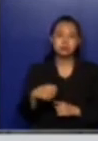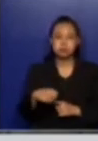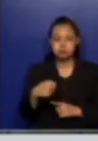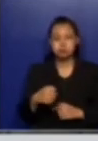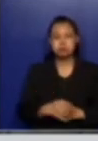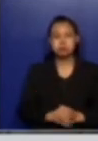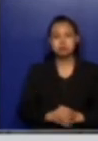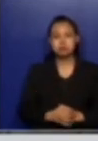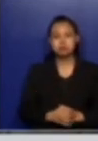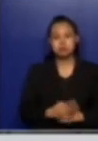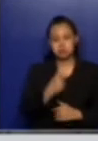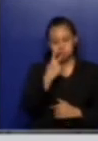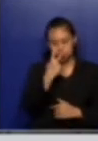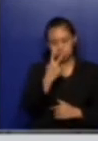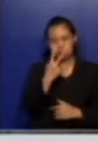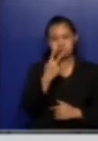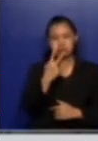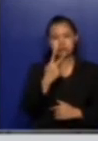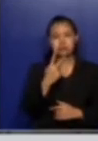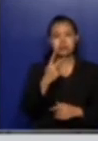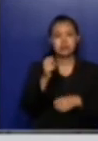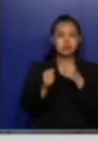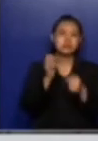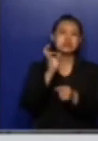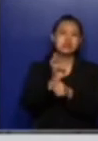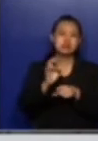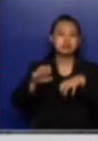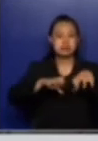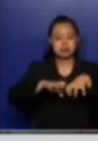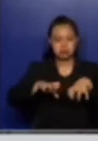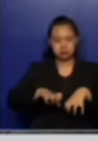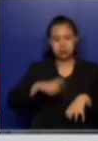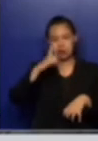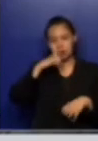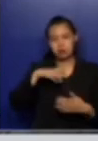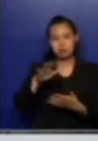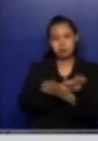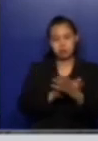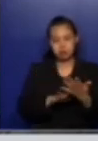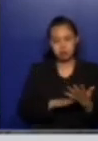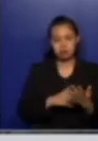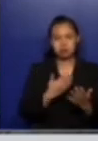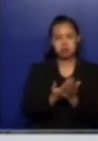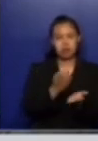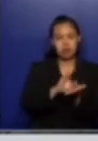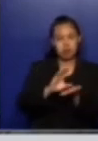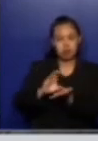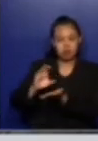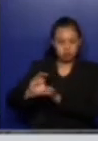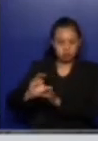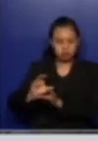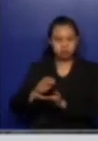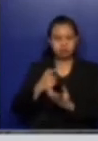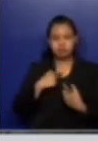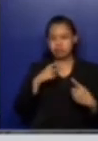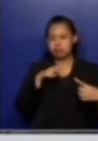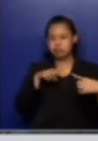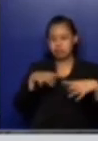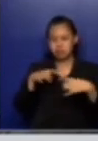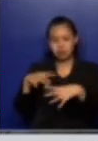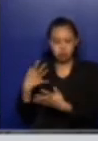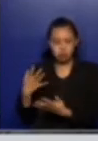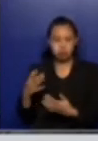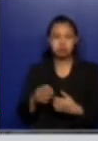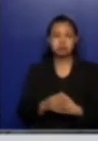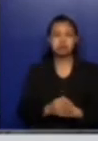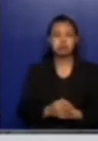ตัวนี้แสดงให้เห็นนะครับว่า7ปีที่ท่านบริหารประเทศมา7ปีที่ท่านทำงบประมาณมานั้นนะครับไม่ได้ตอบโจทย์เลยจัดง